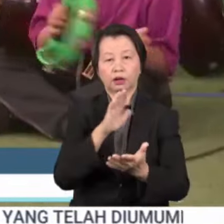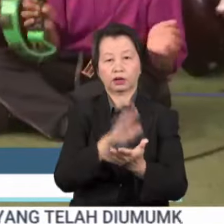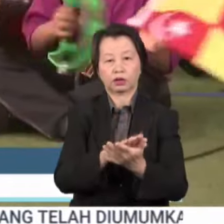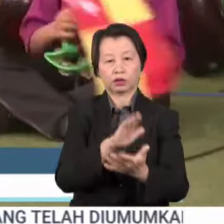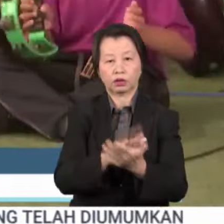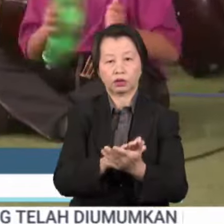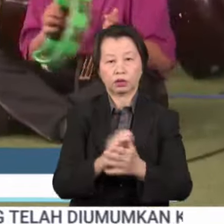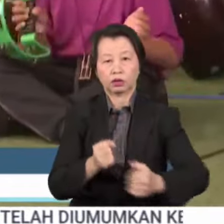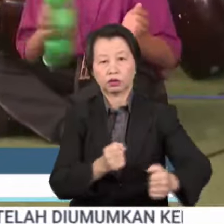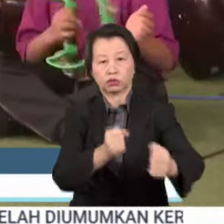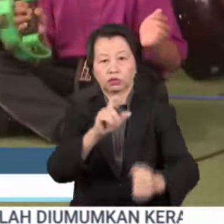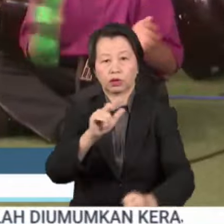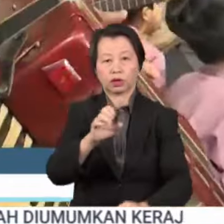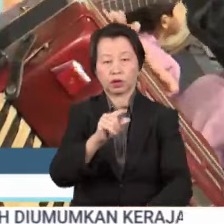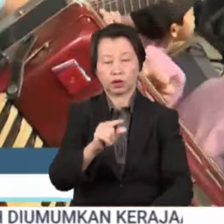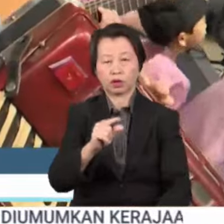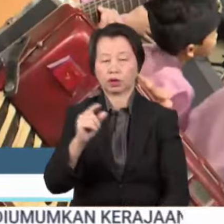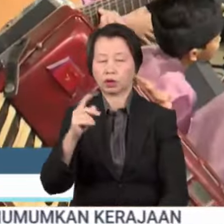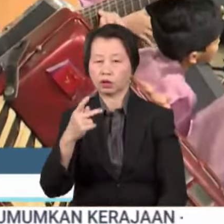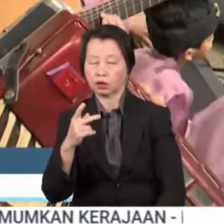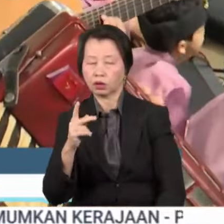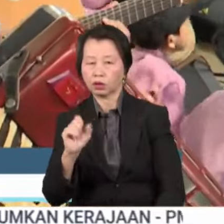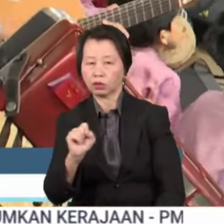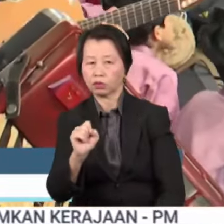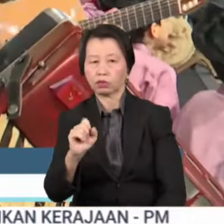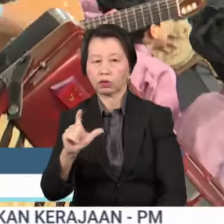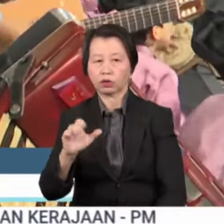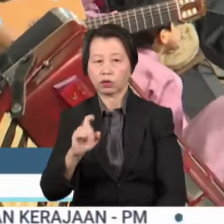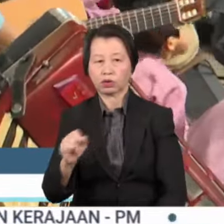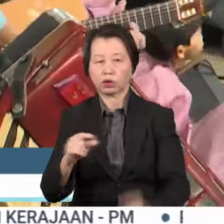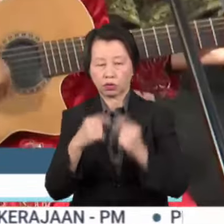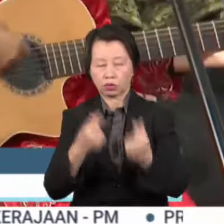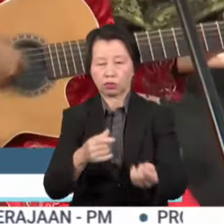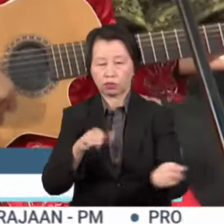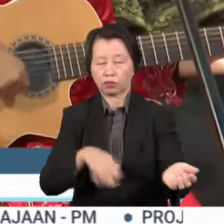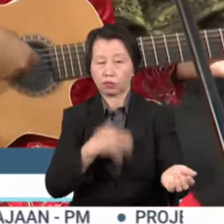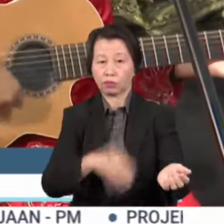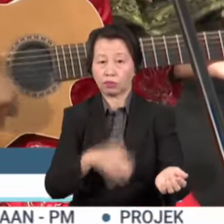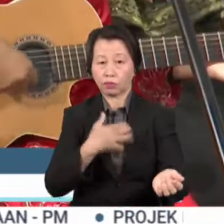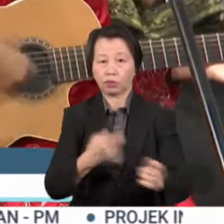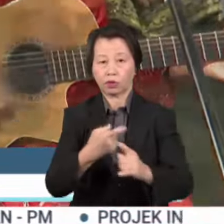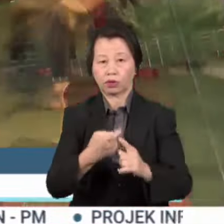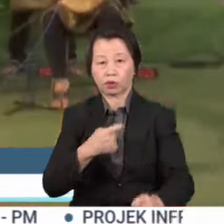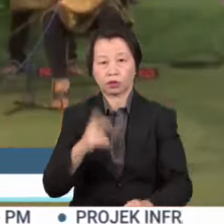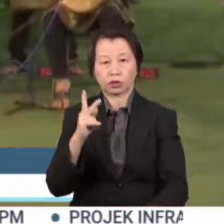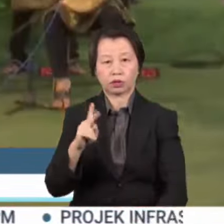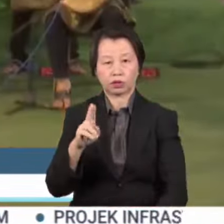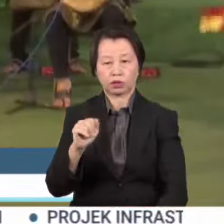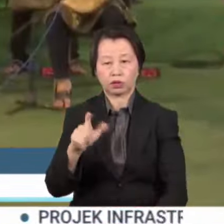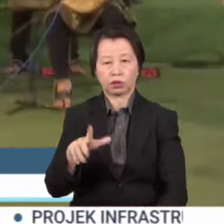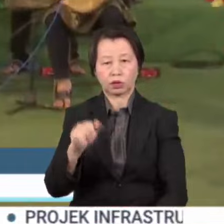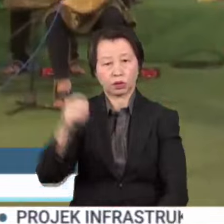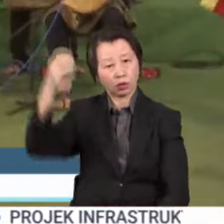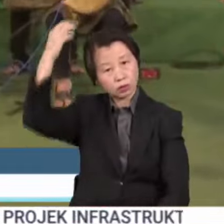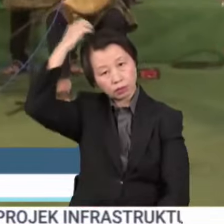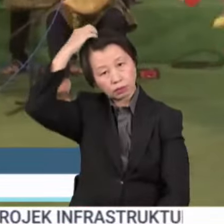Kebangsaan Sungai Lang Kuala Langat serta kumpulan muzik asli Kencana Kuala Selangor.